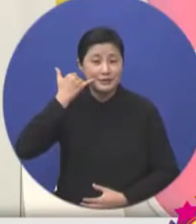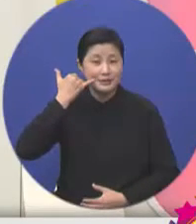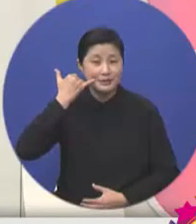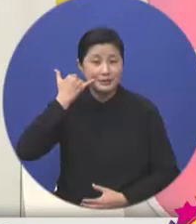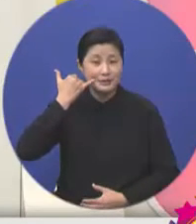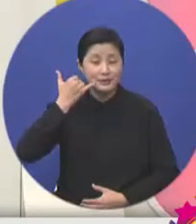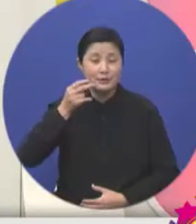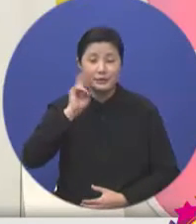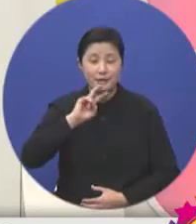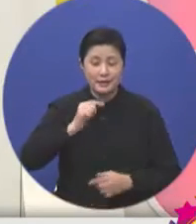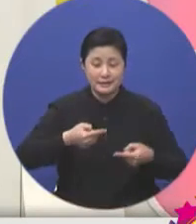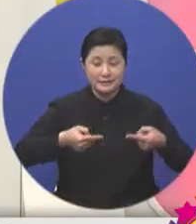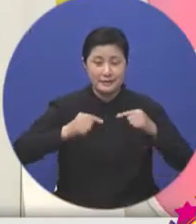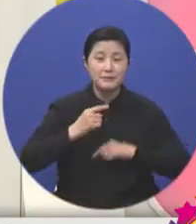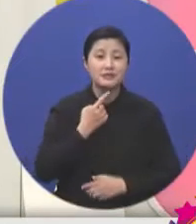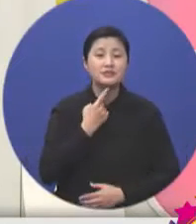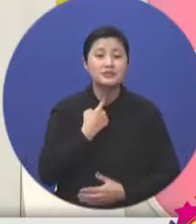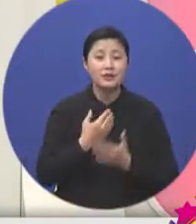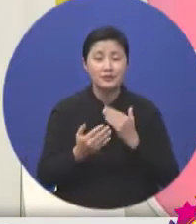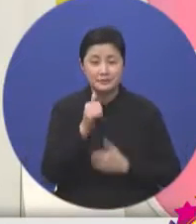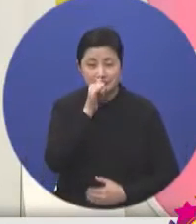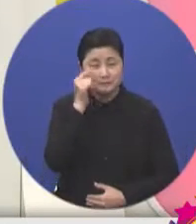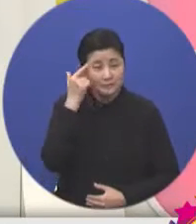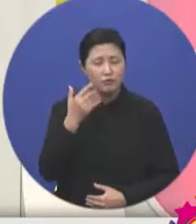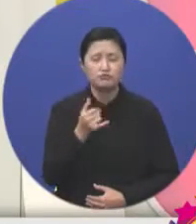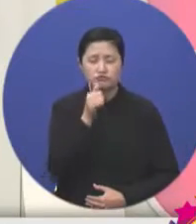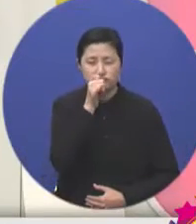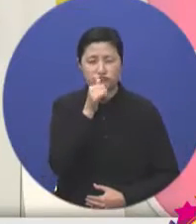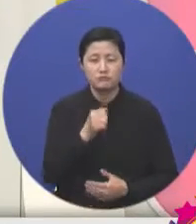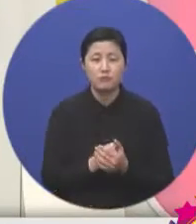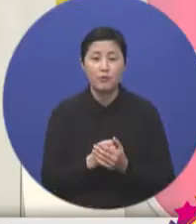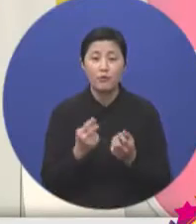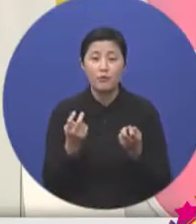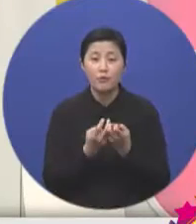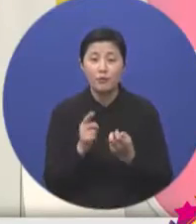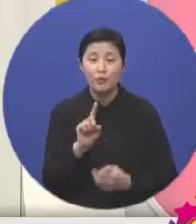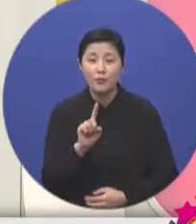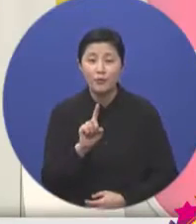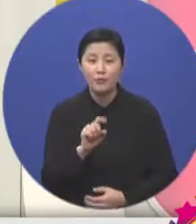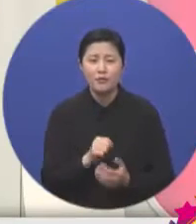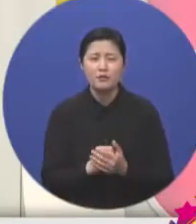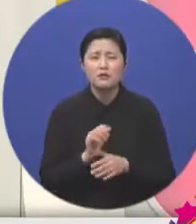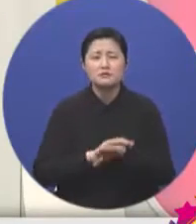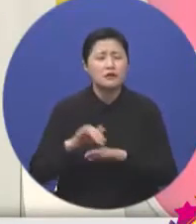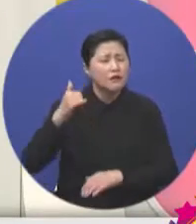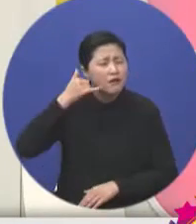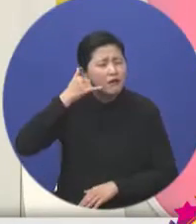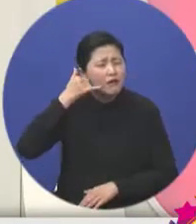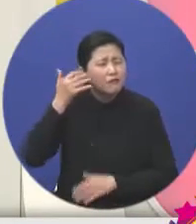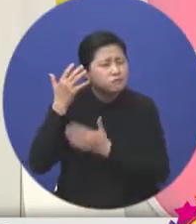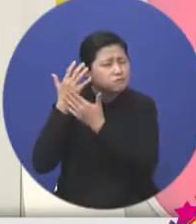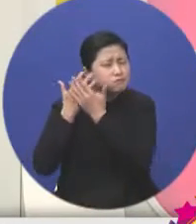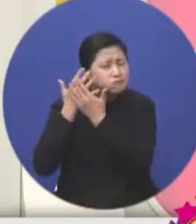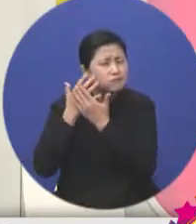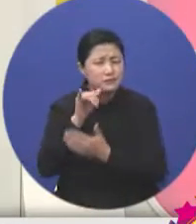노래자랑 혹시 노래 신청해서 해본 적 있으세요? 저 해봤죠. 어때요? 잘 안 들려요. 안 들려요? 네. 저도 해봤는데.